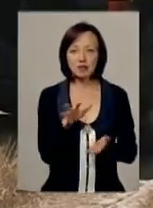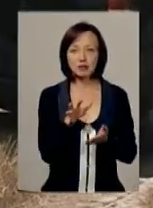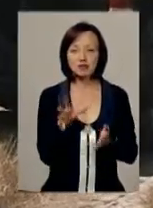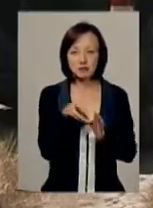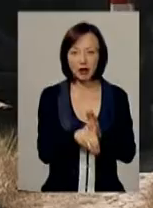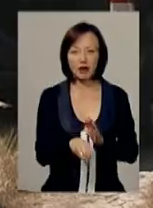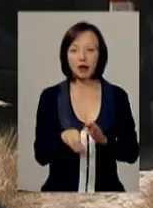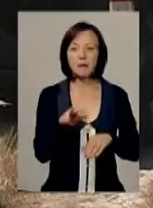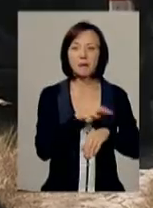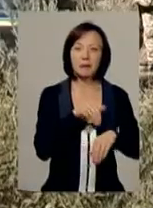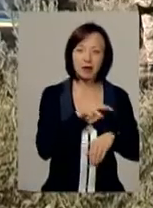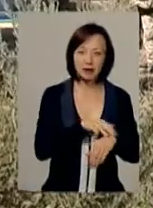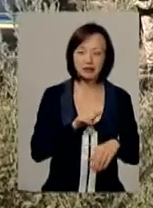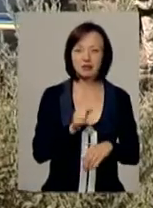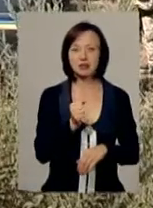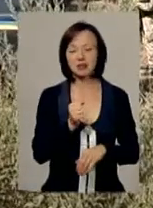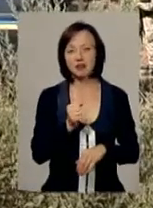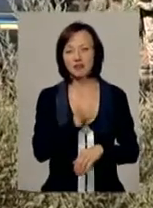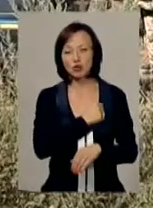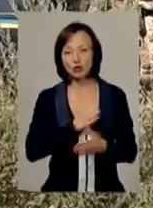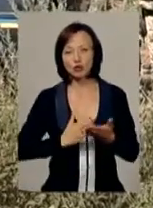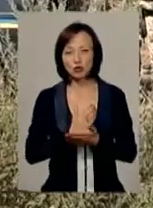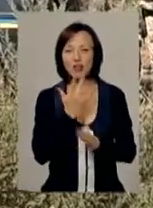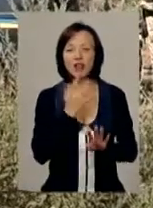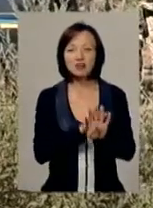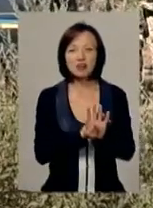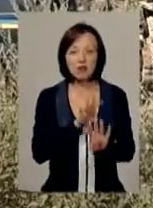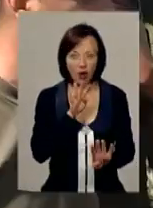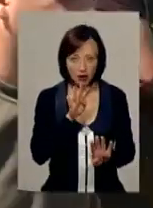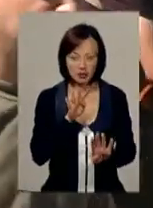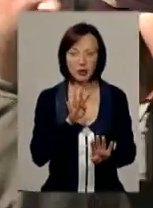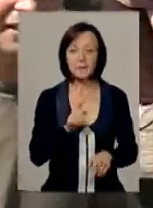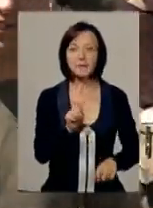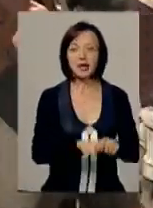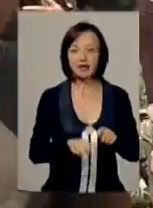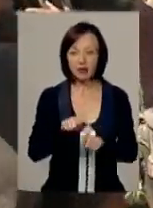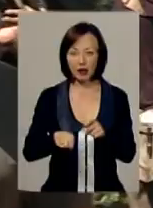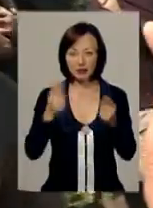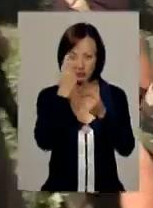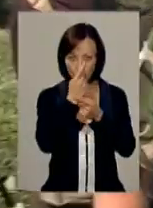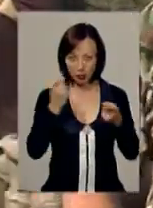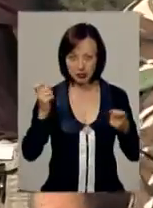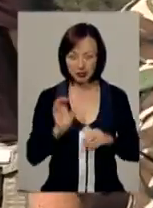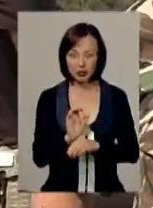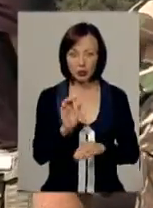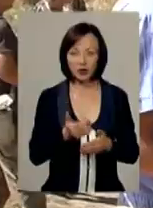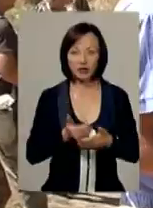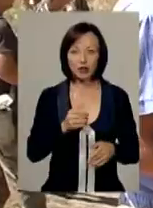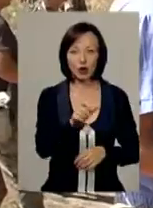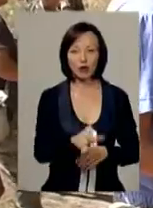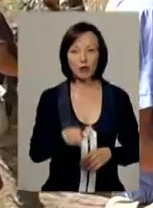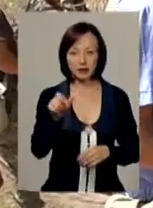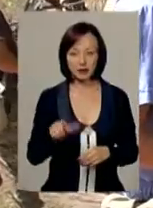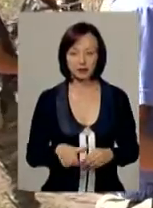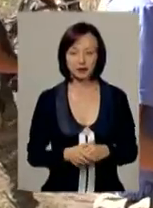працівники правоохоронних органів, так і військовослужбовці Нацгвардії. Крім того, перевірялась інформація, котра надходила від громадян. По